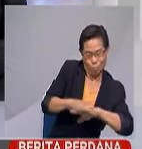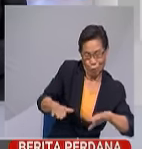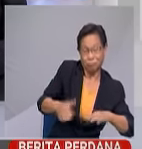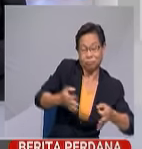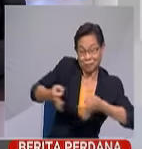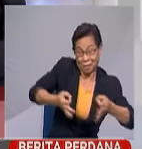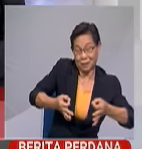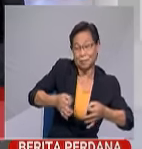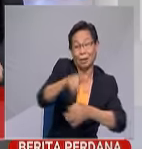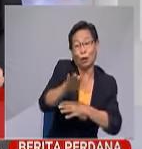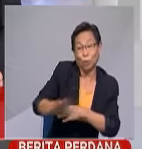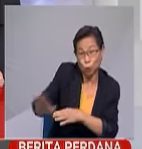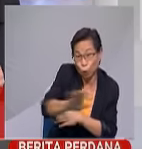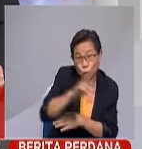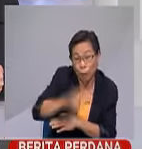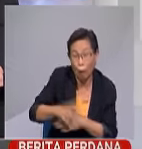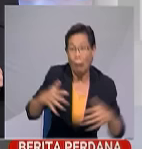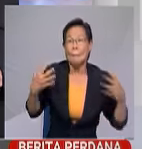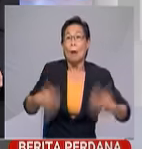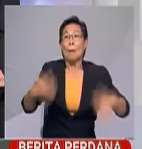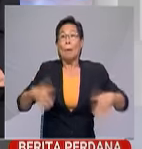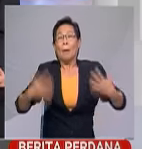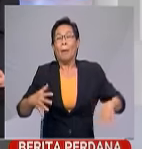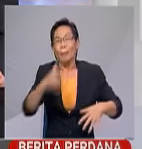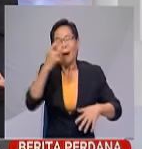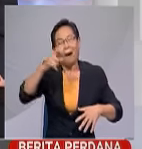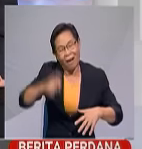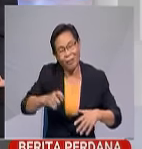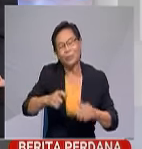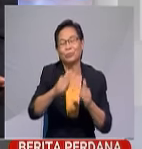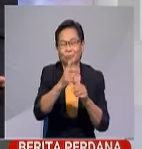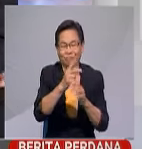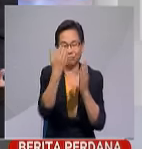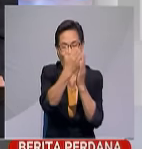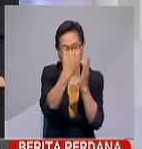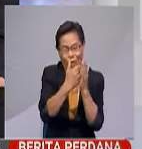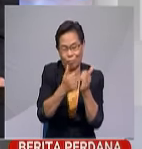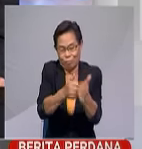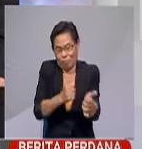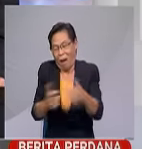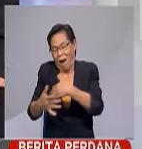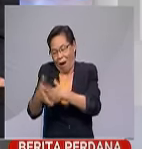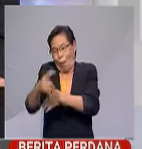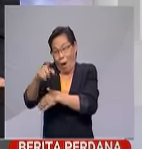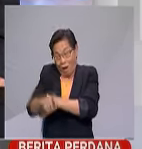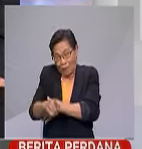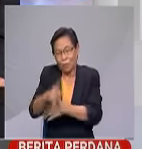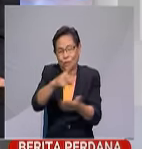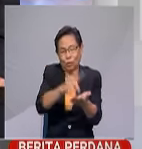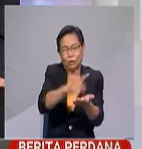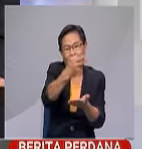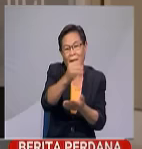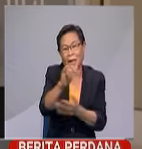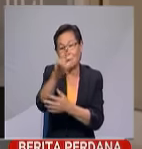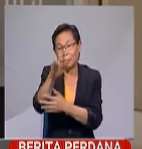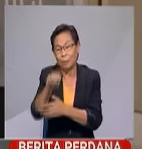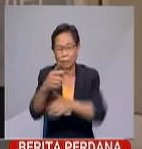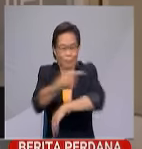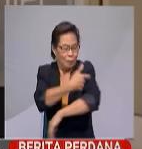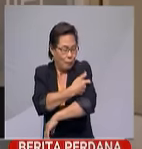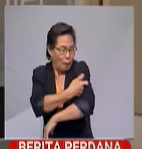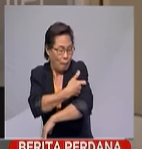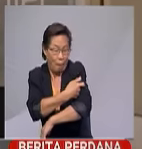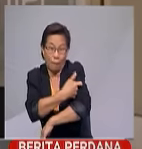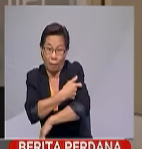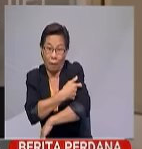beliau, orang ramai tidak perlu cemas tetapi harus mengambil langkah-langkah pencegahan awal. Ya, menurut Dr. Hilmi, vaksin